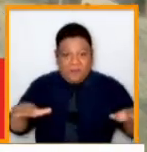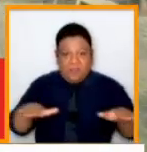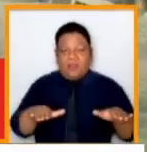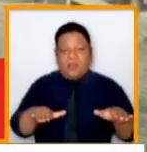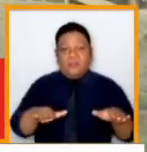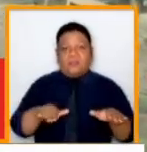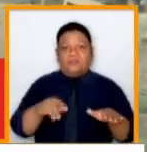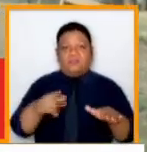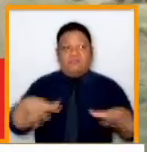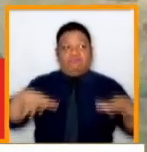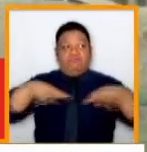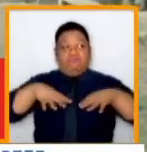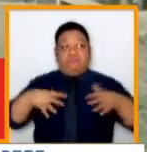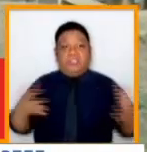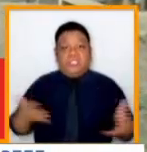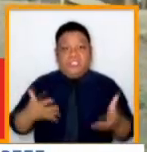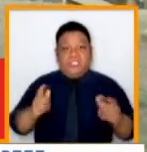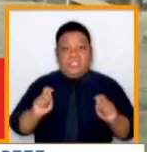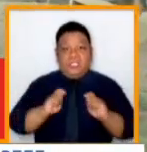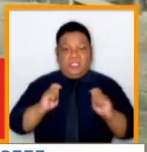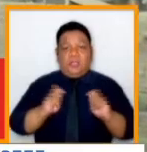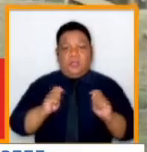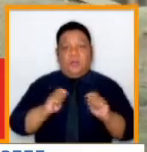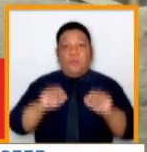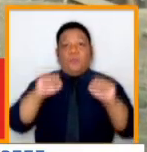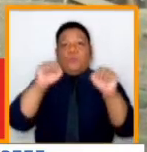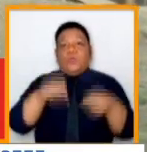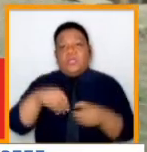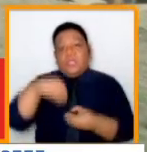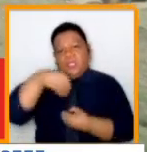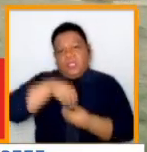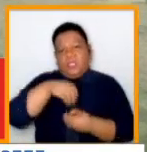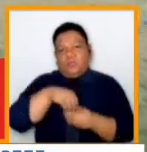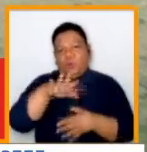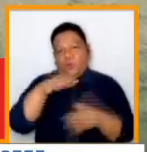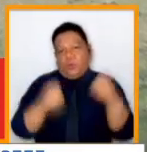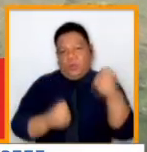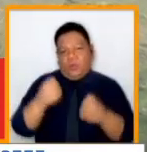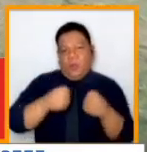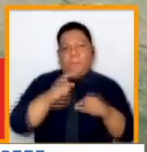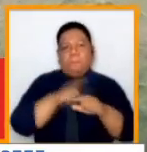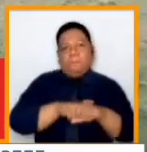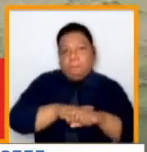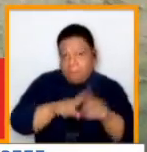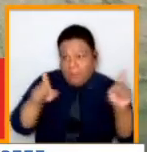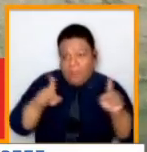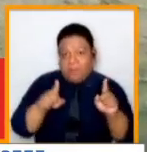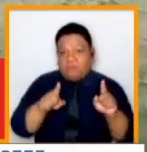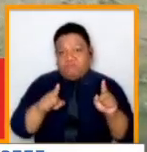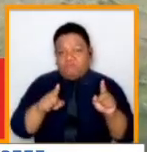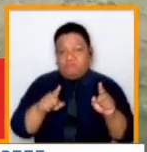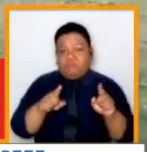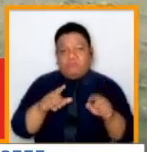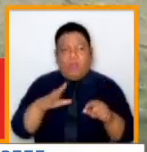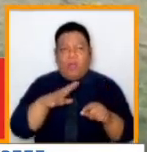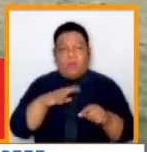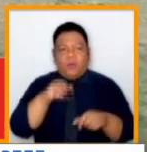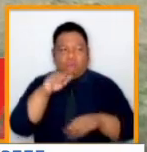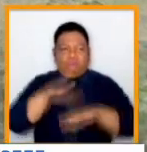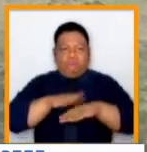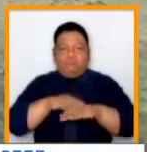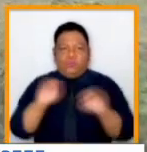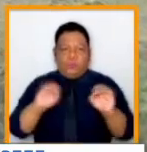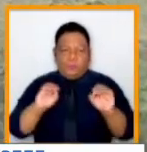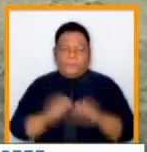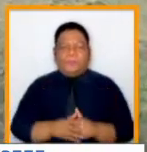sa may Tagaytay, pwede sila sa loob ng inyong mga sasakyan pero hindi naman sila sisitahin doon ng mga otoridad. Yan muna ang unang balita mula